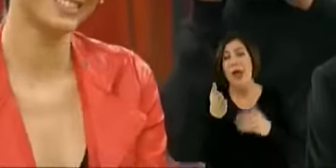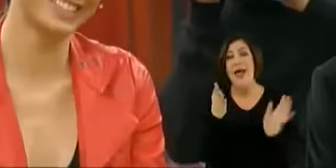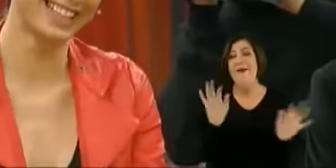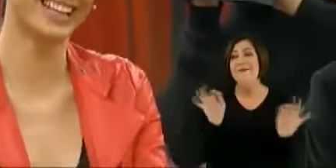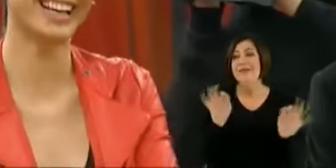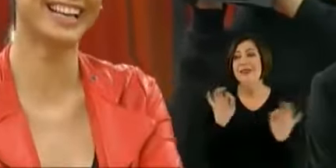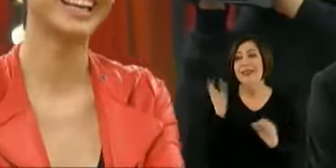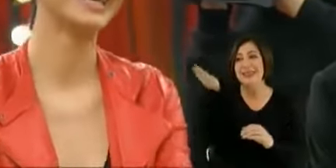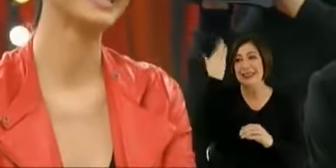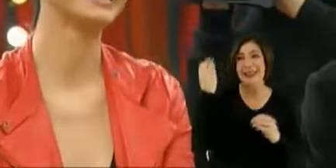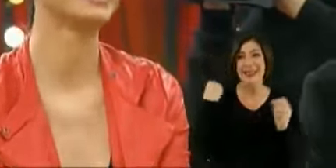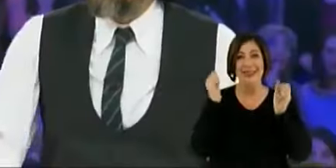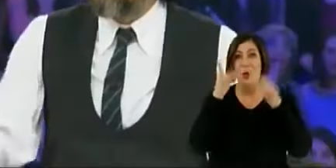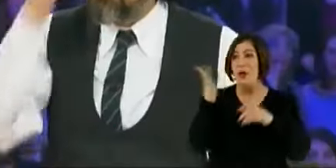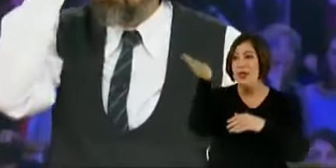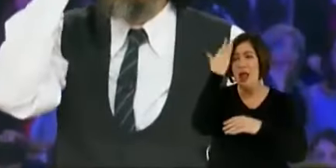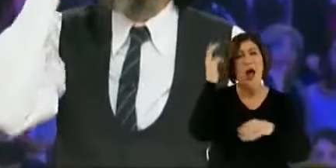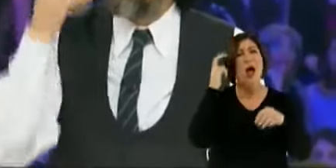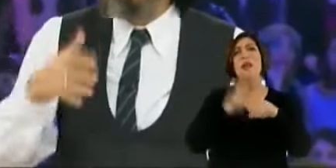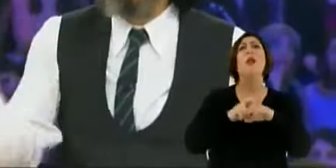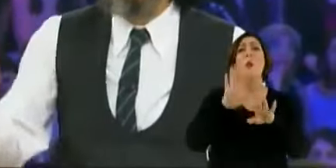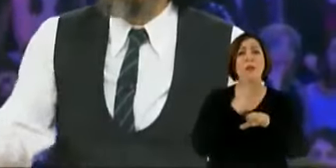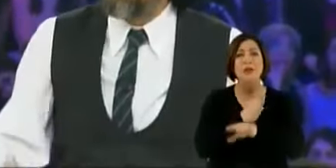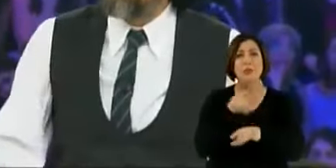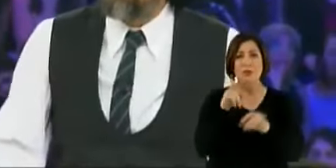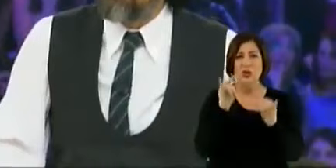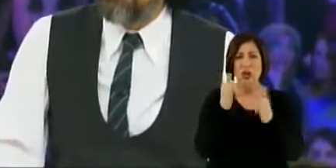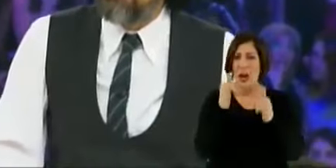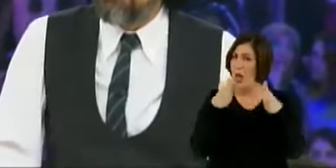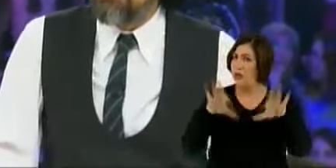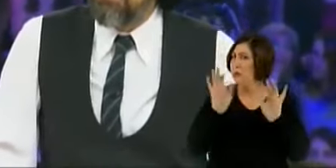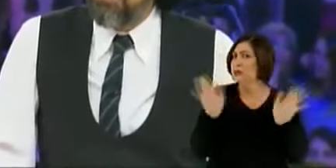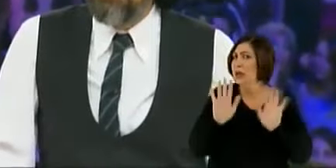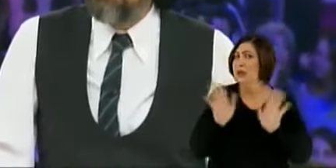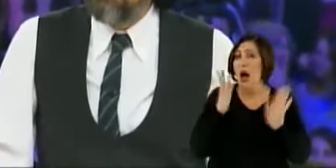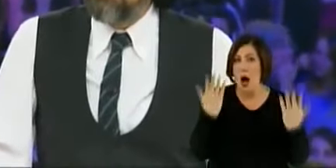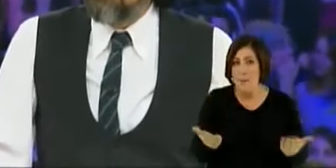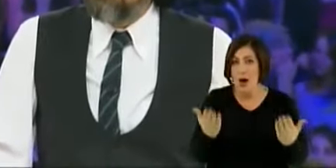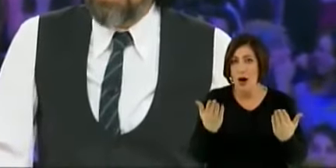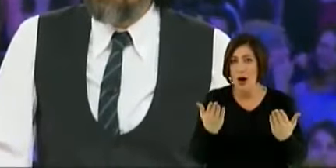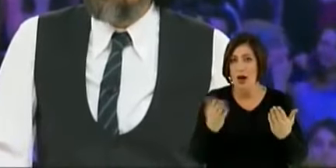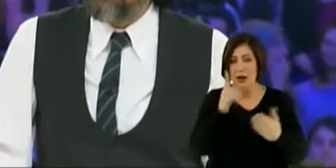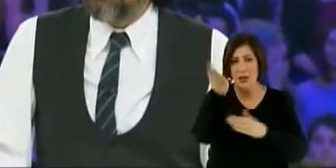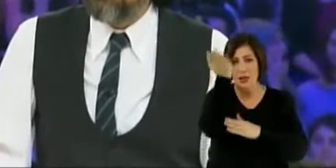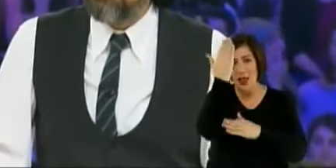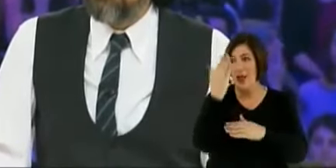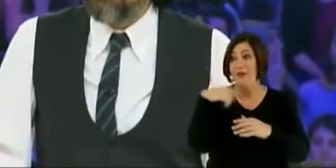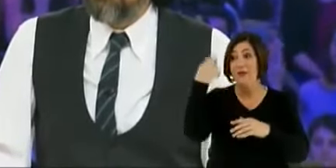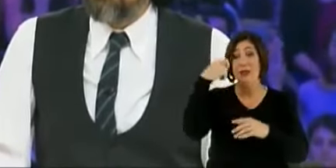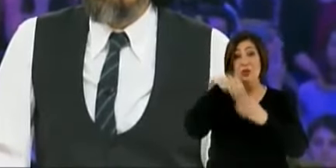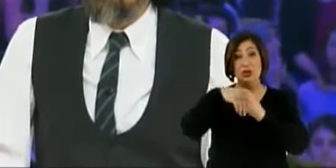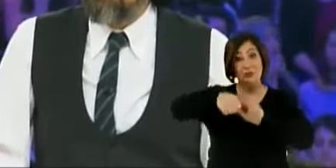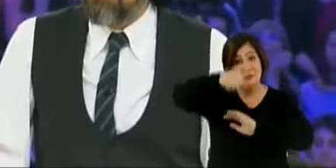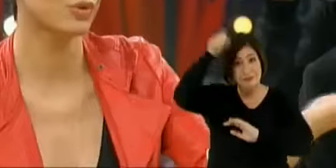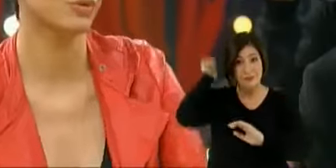Neydiniz? Evet. Ben ama o kel halinizi hatırlamıyorum. Gerçekten bu konuda bir şaka hazırlamış falan da değiliz. Ama kel halinizi... Film